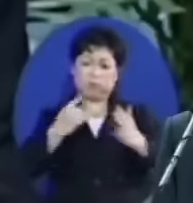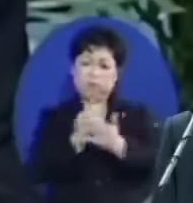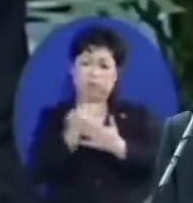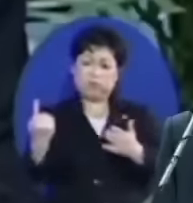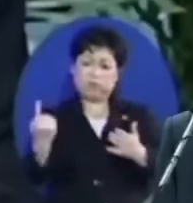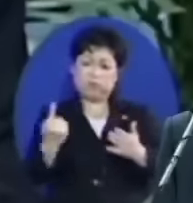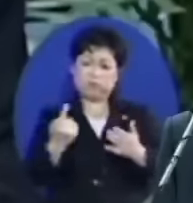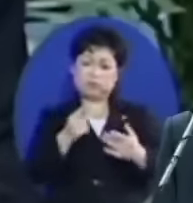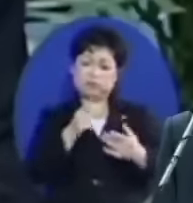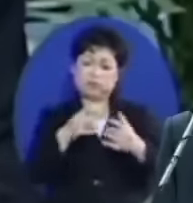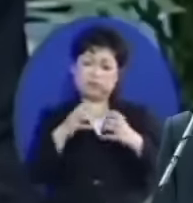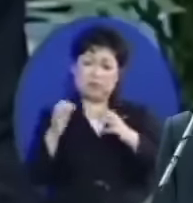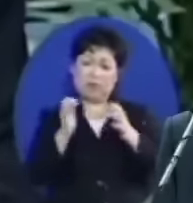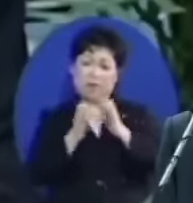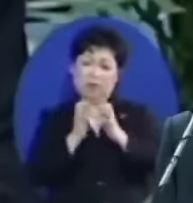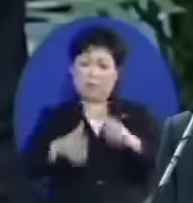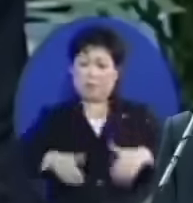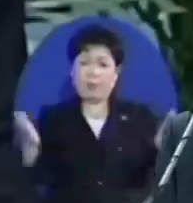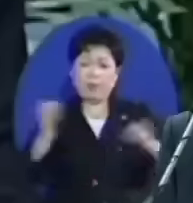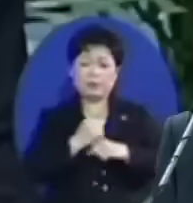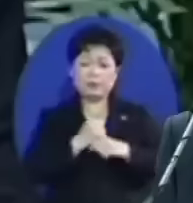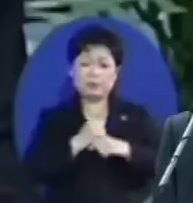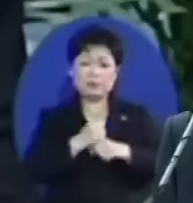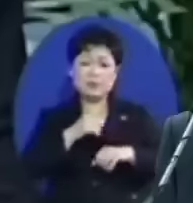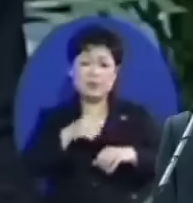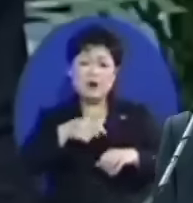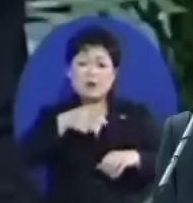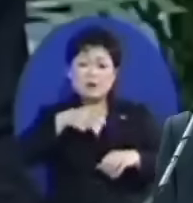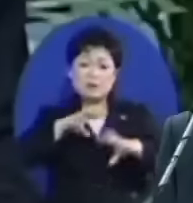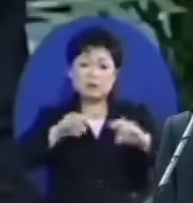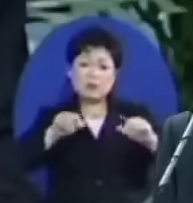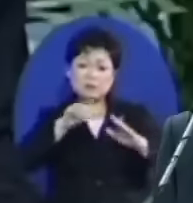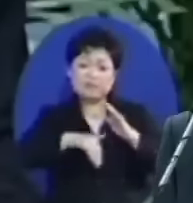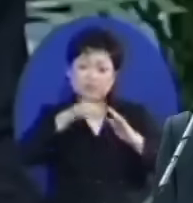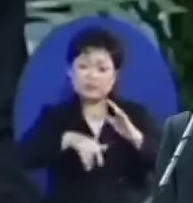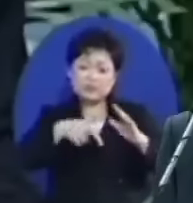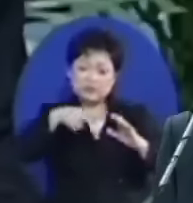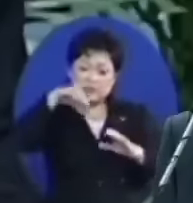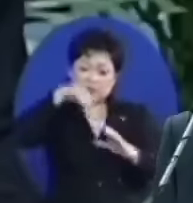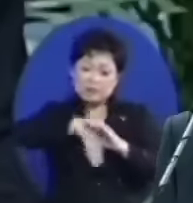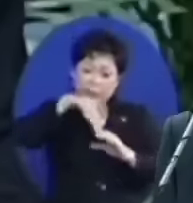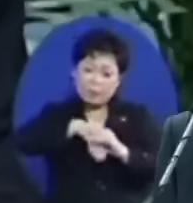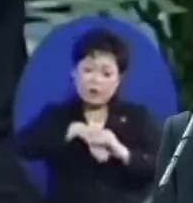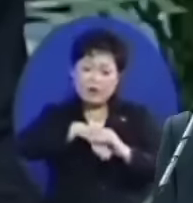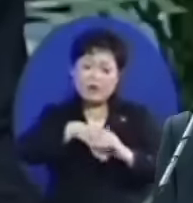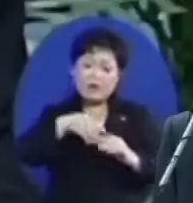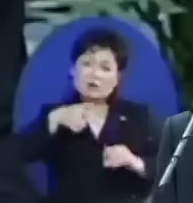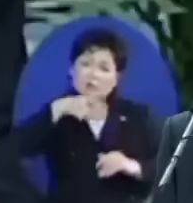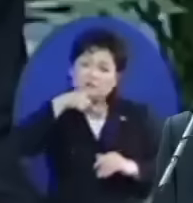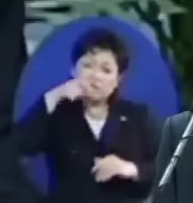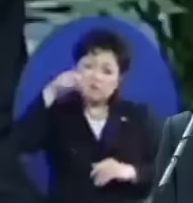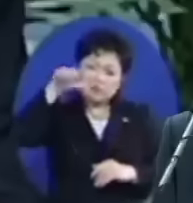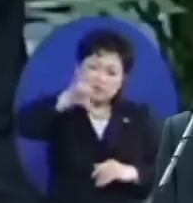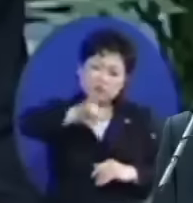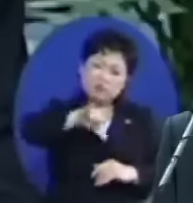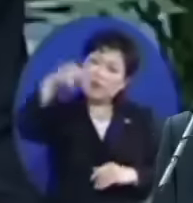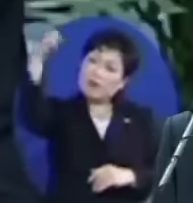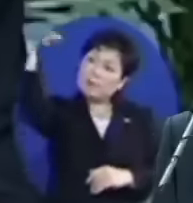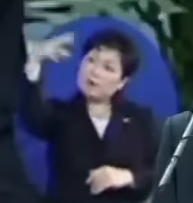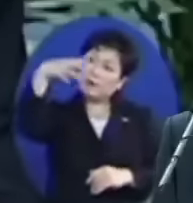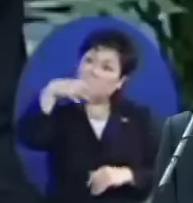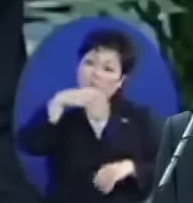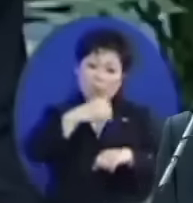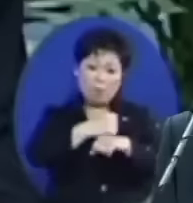않냐고, 심어서 물 주고 햇빛 비춰보면 아냐고. 그래서 그것을 심어서 물을 주고 햇빛을